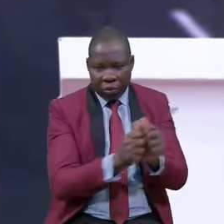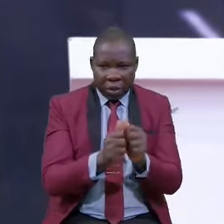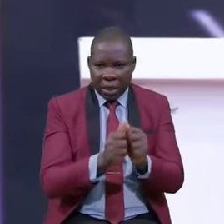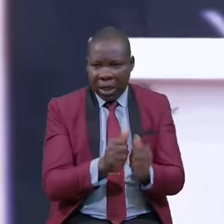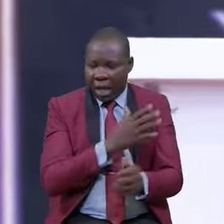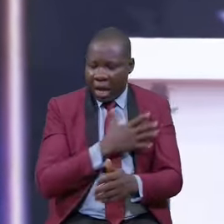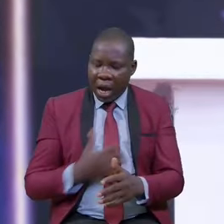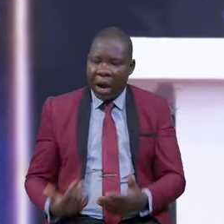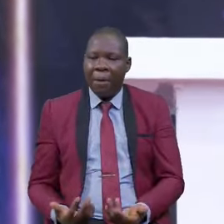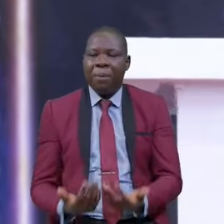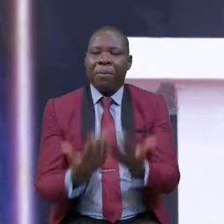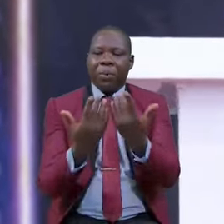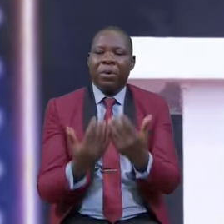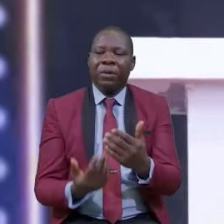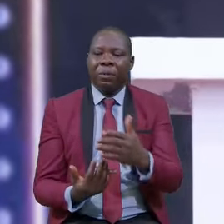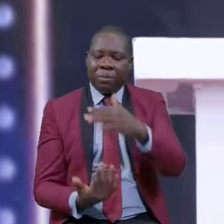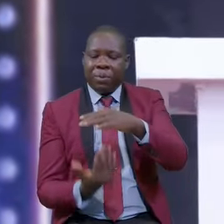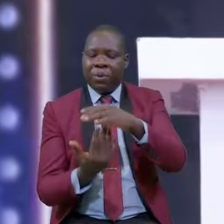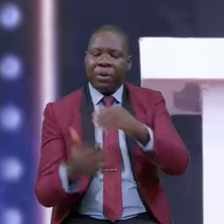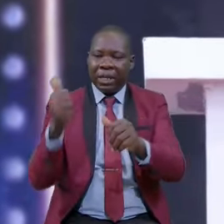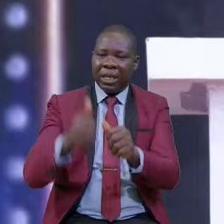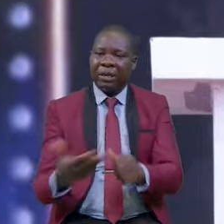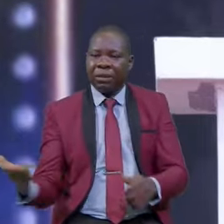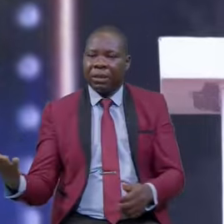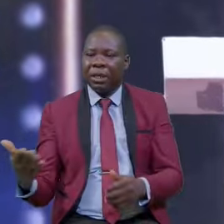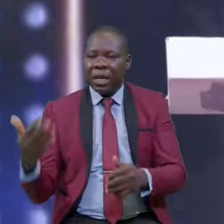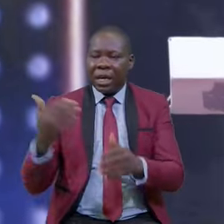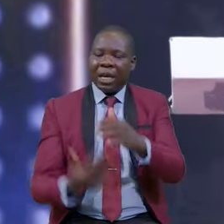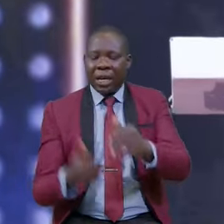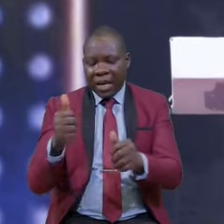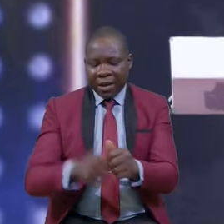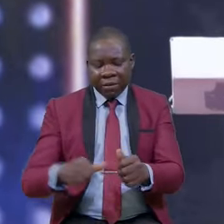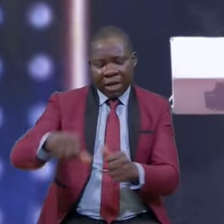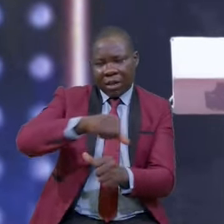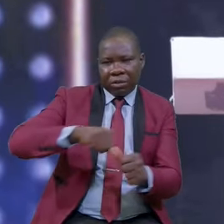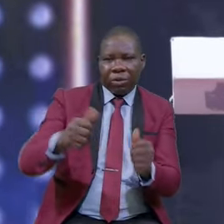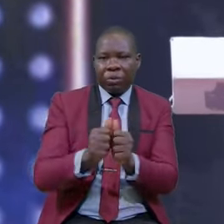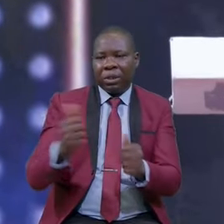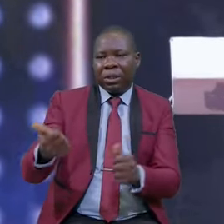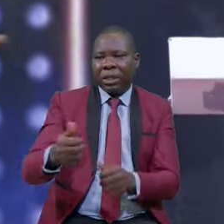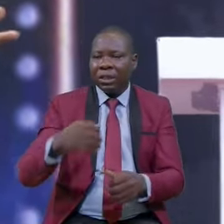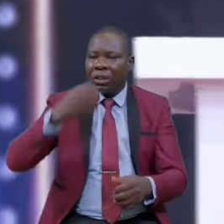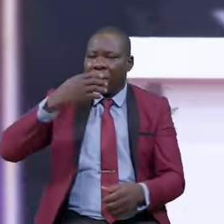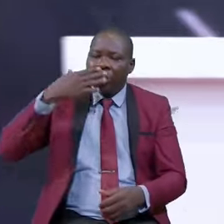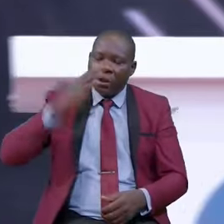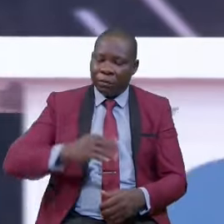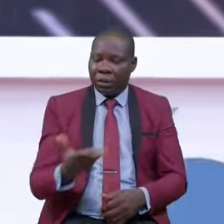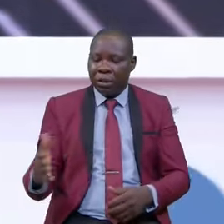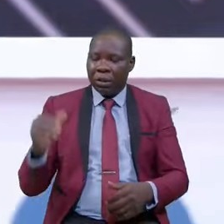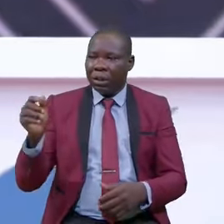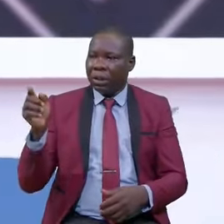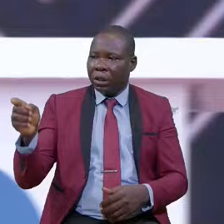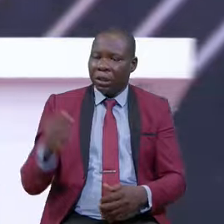Il a allumé le feu, il a tout brûlé. Toute association avec une chose maléfique, il a tout brûlé.